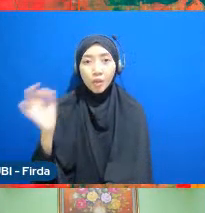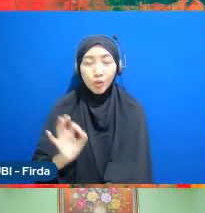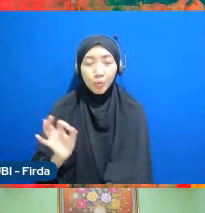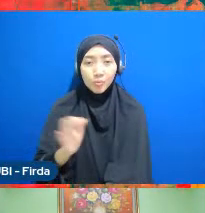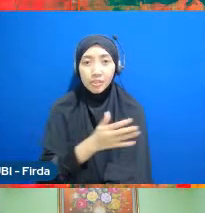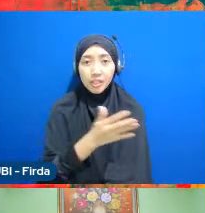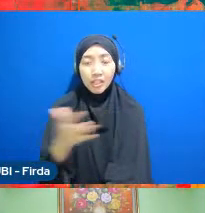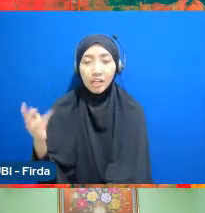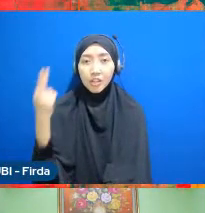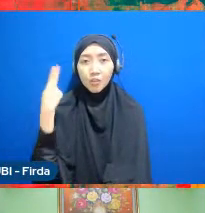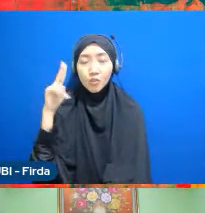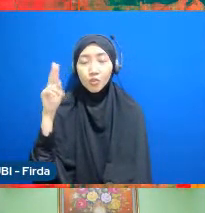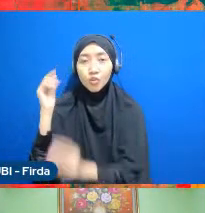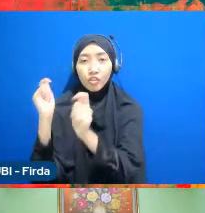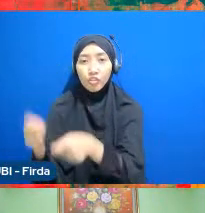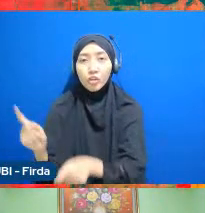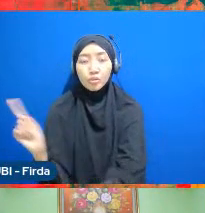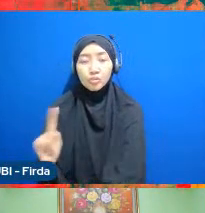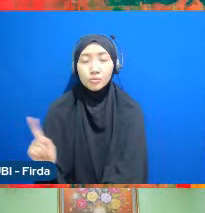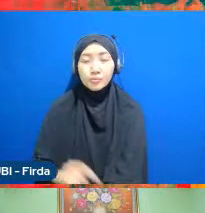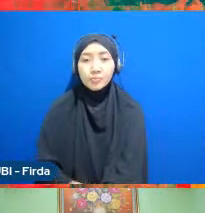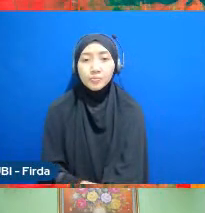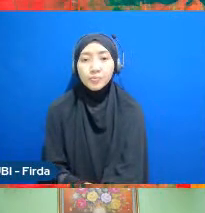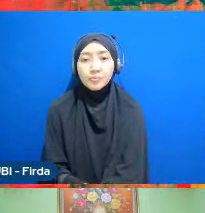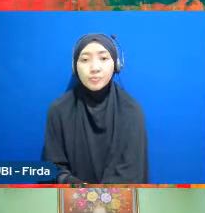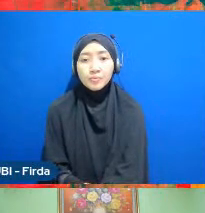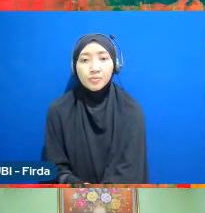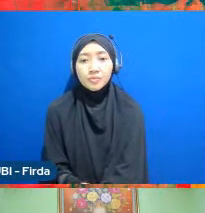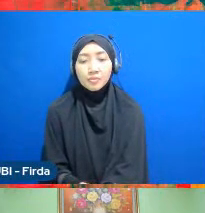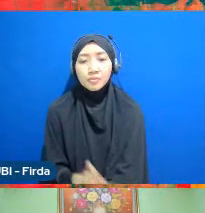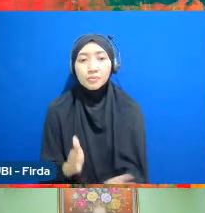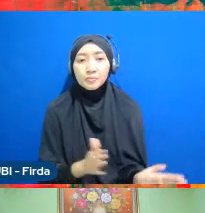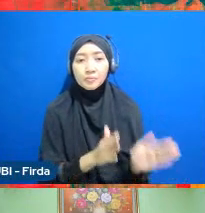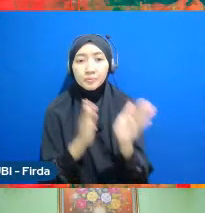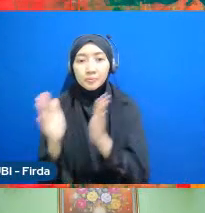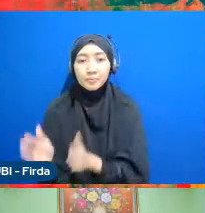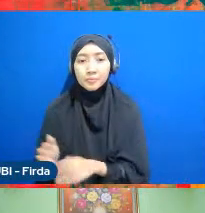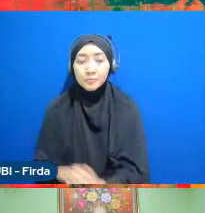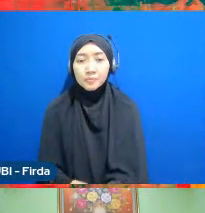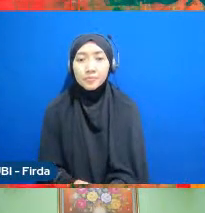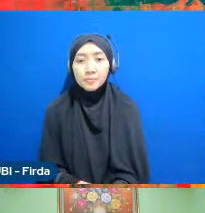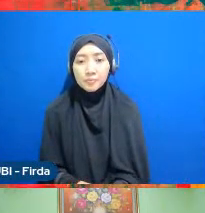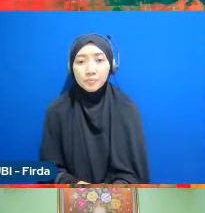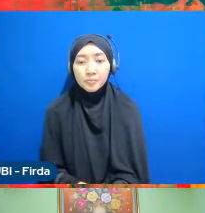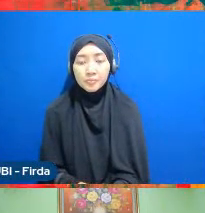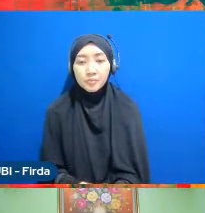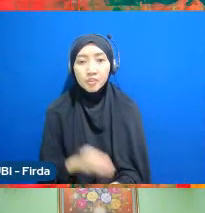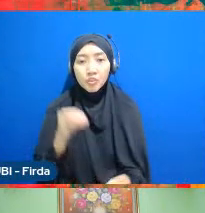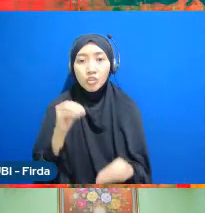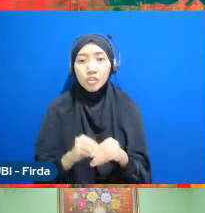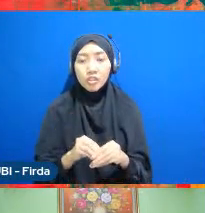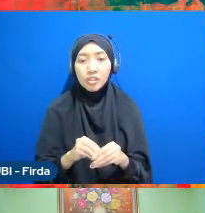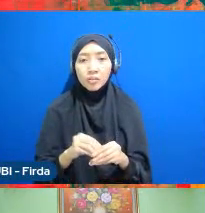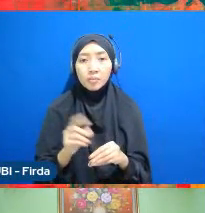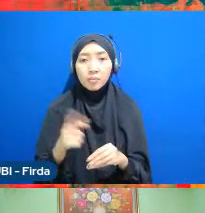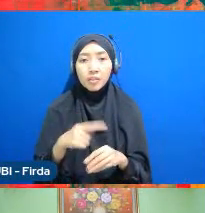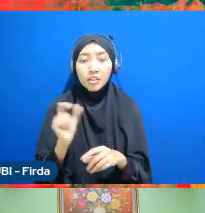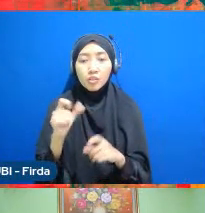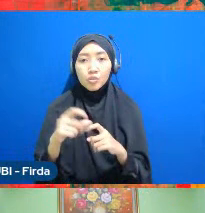silakan untuk daftar. Kita lanjutkan yaitu dengan login menggunakan user ID